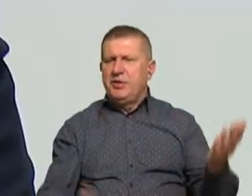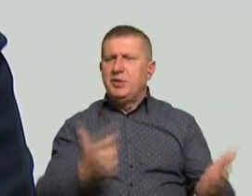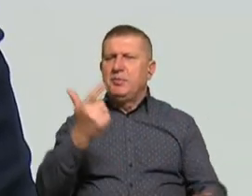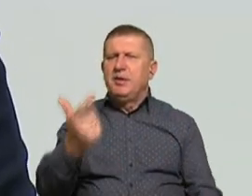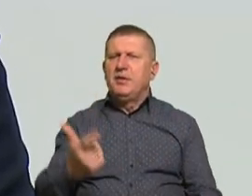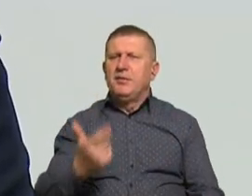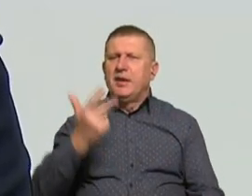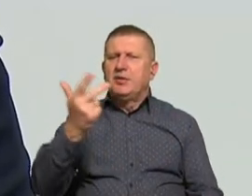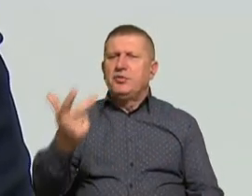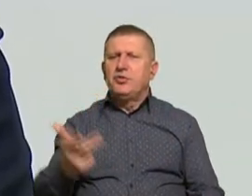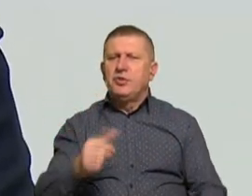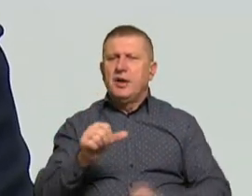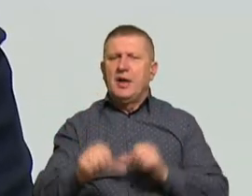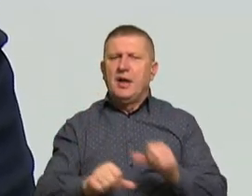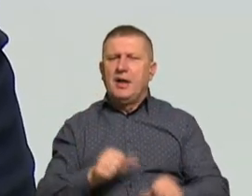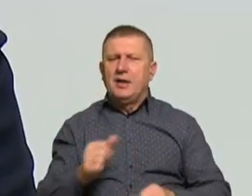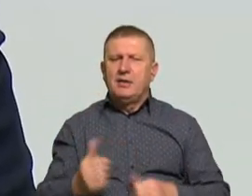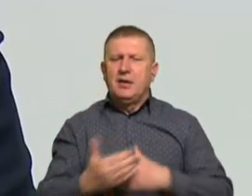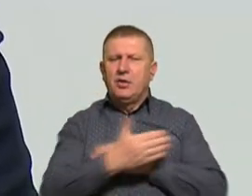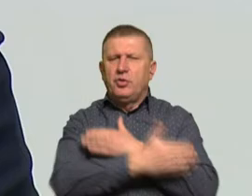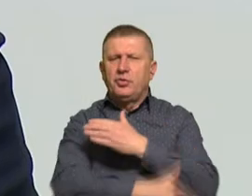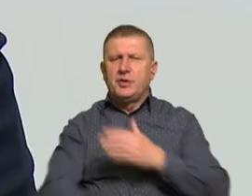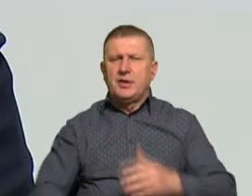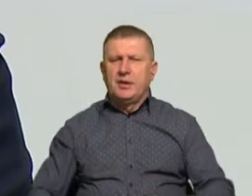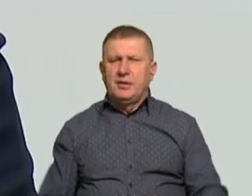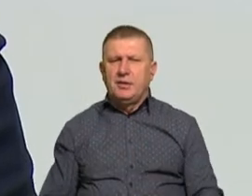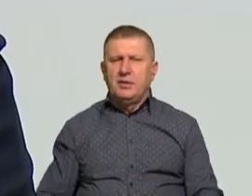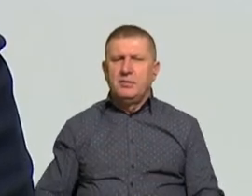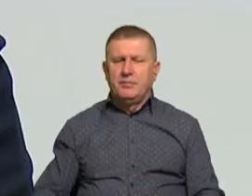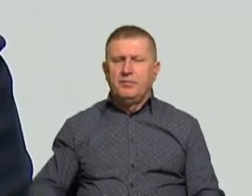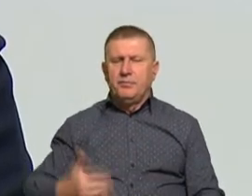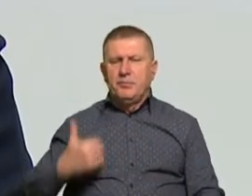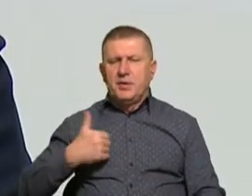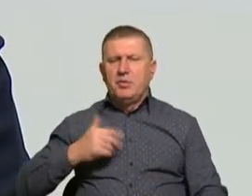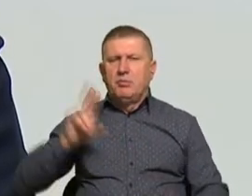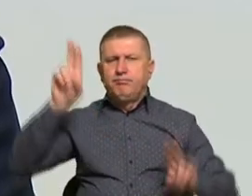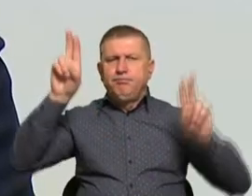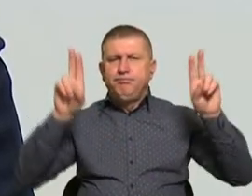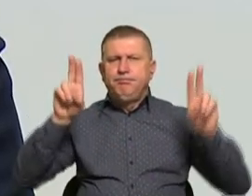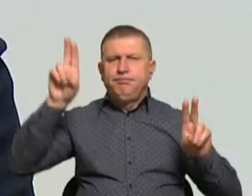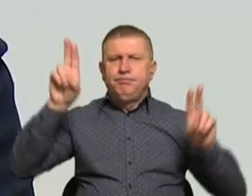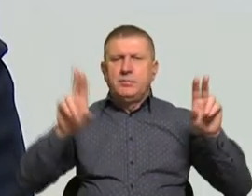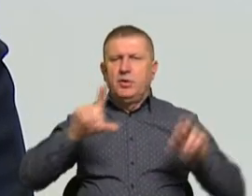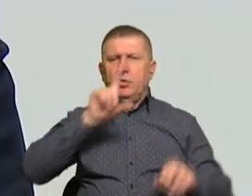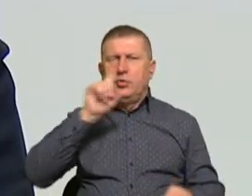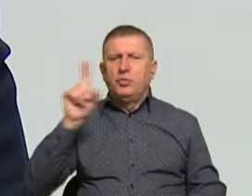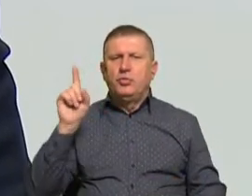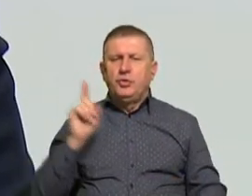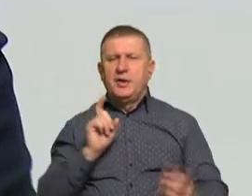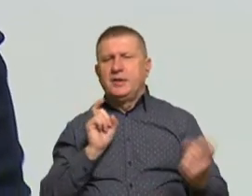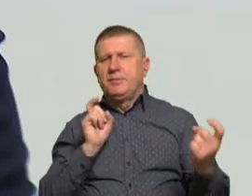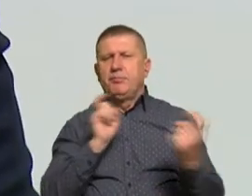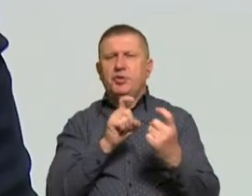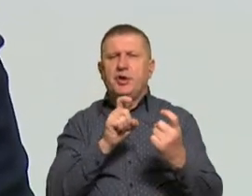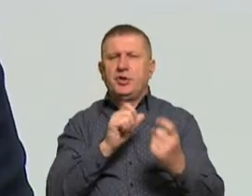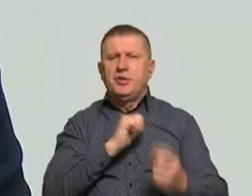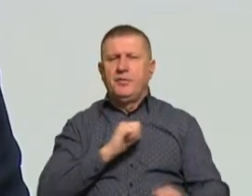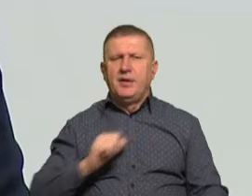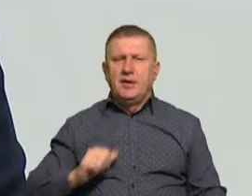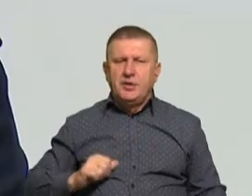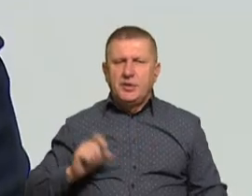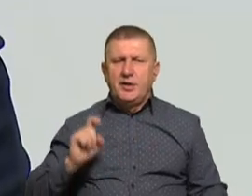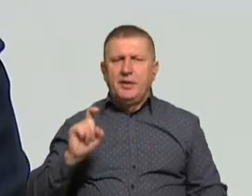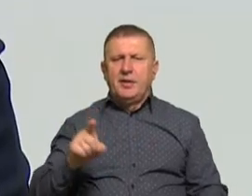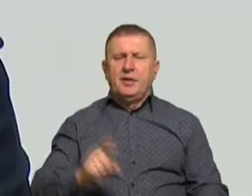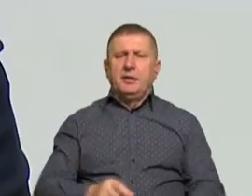na to, te ostatnie. Dobrze, że w referendum się skończyło, jak skończyło, że jednak mieszkańcy potrafili się sprzeciwić tej takiej no